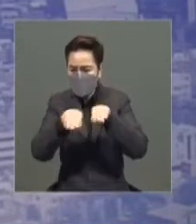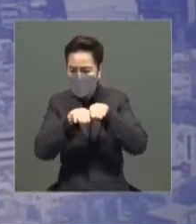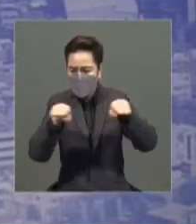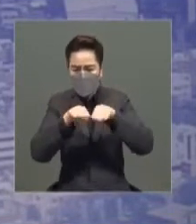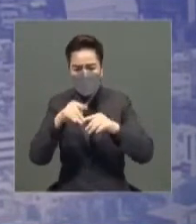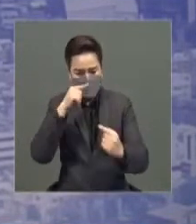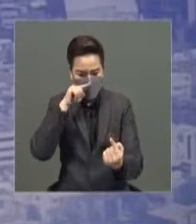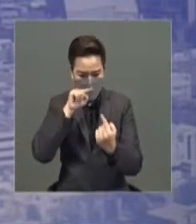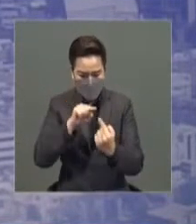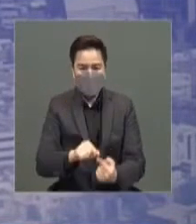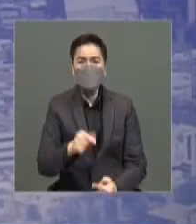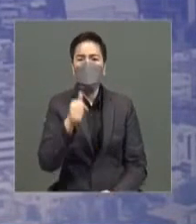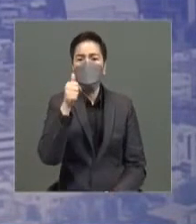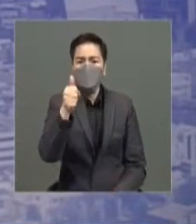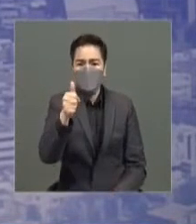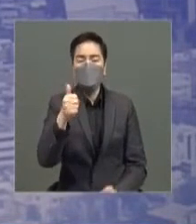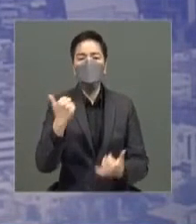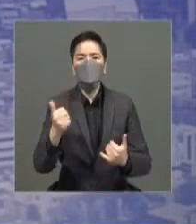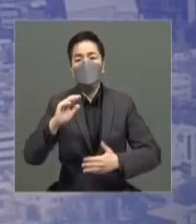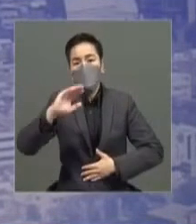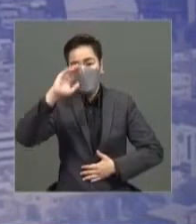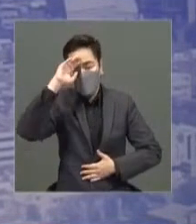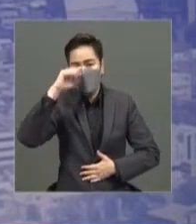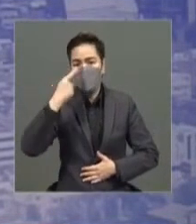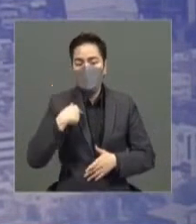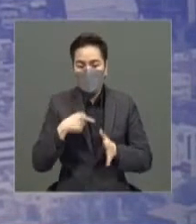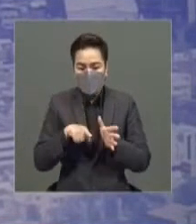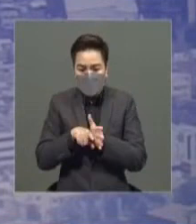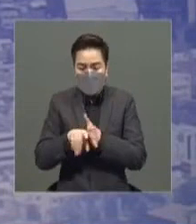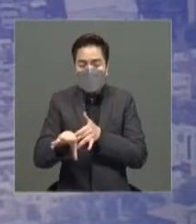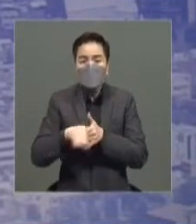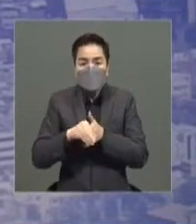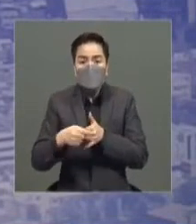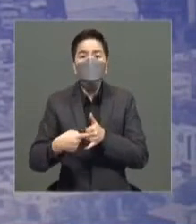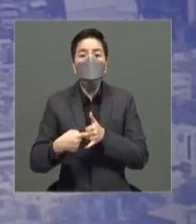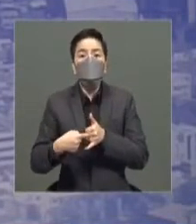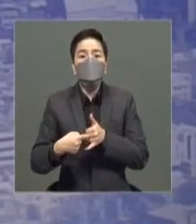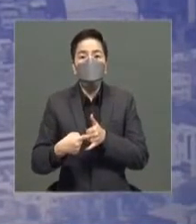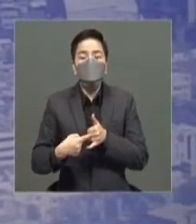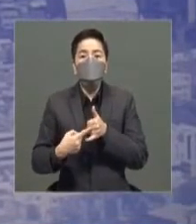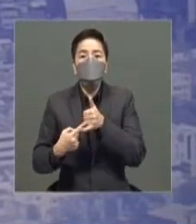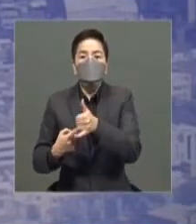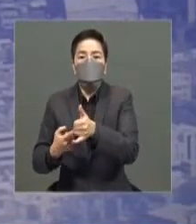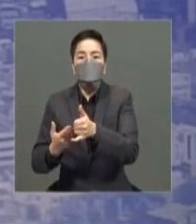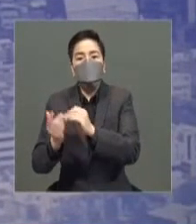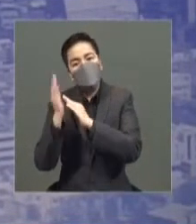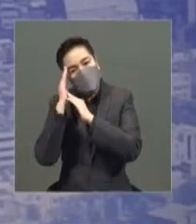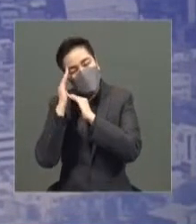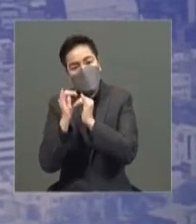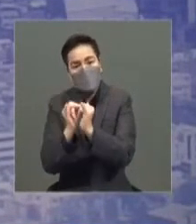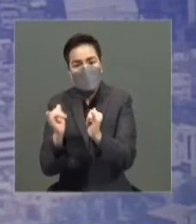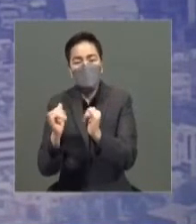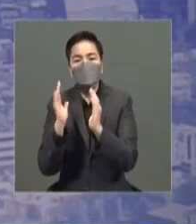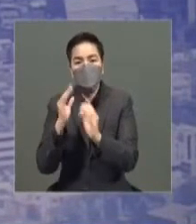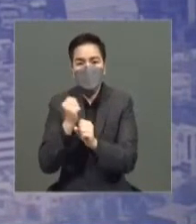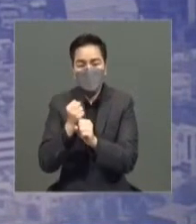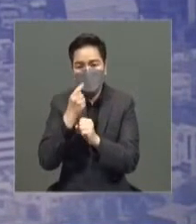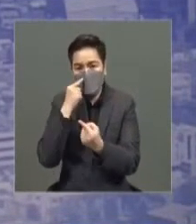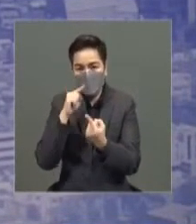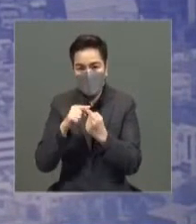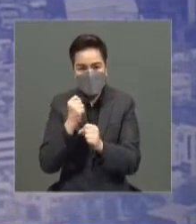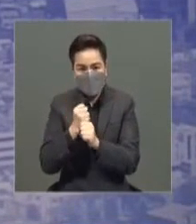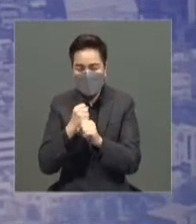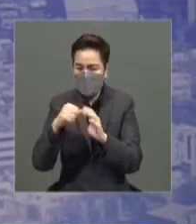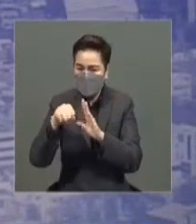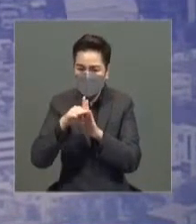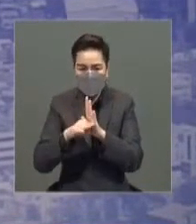แล้วก็แม่นยำเพราะฉะนั้นเวลาผู้ป่วยได้รับยืนยันผลบวกแล้วไปที่การจัดการเตียงเนี่ยเจ้าหน้าที่ปฏิ